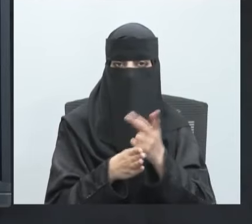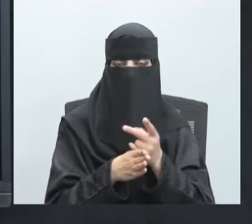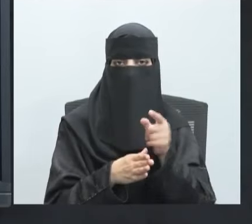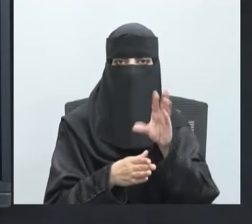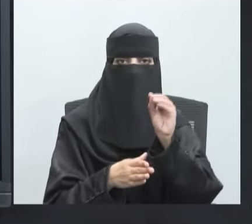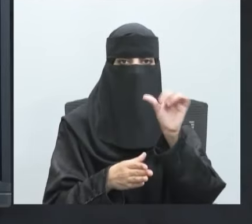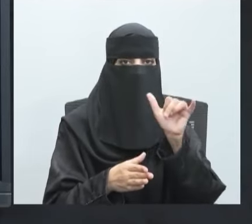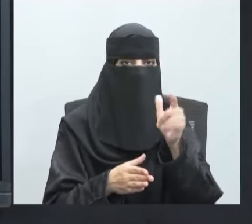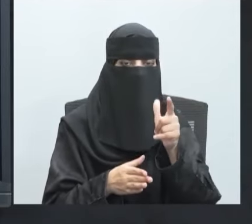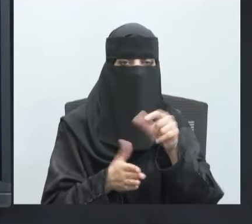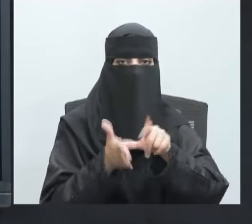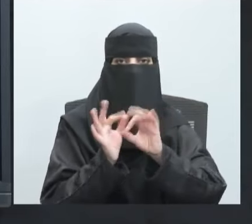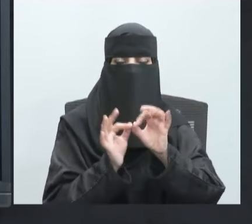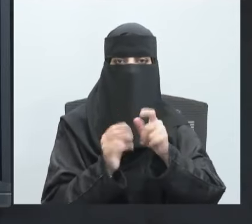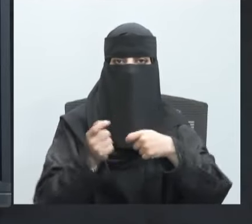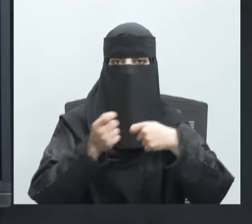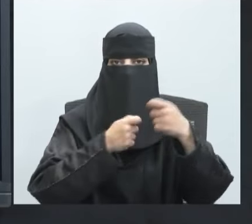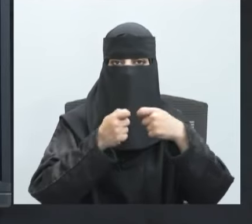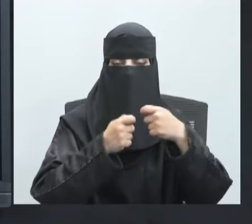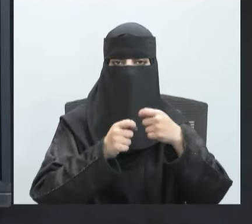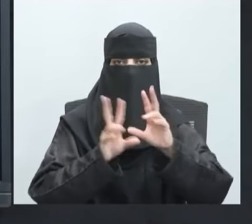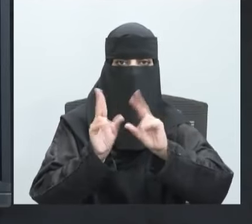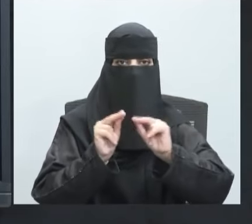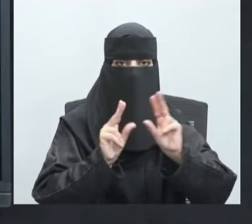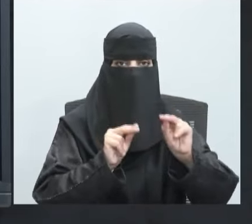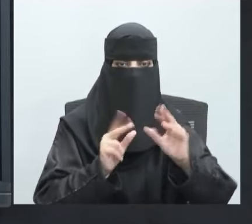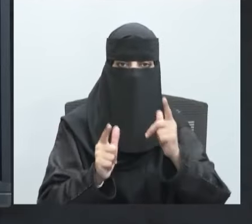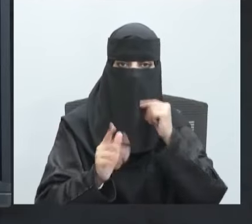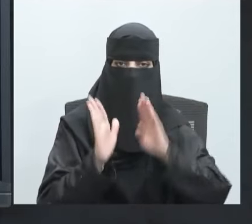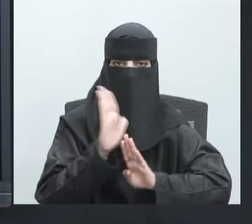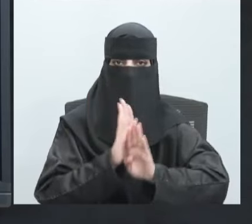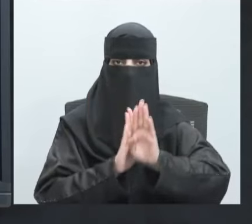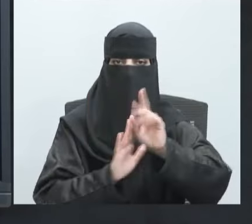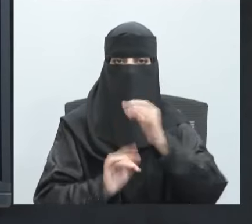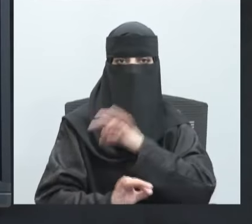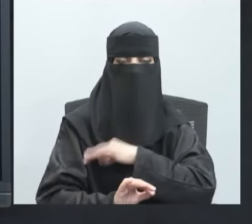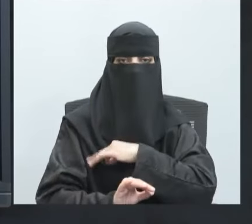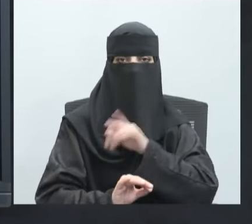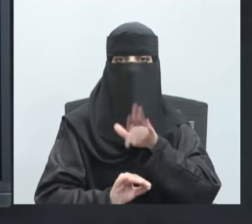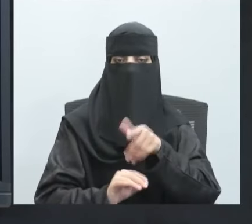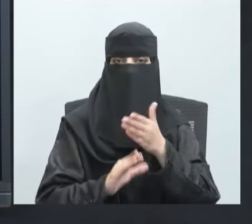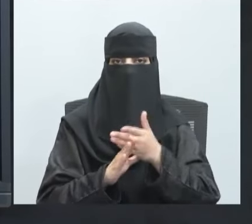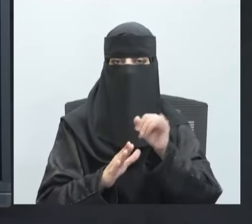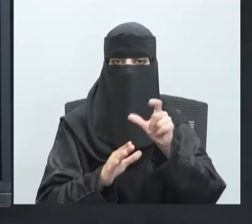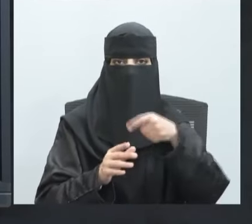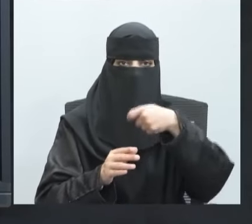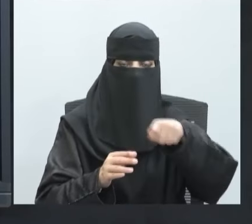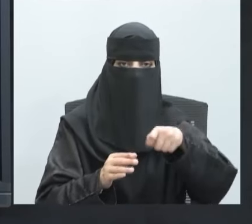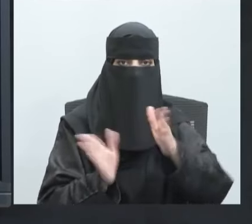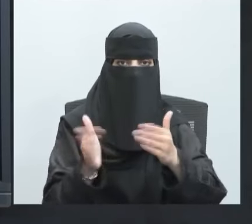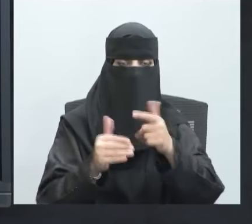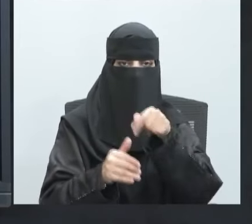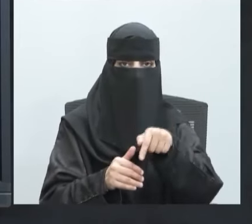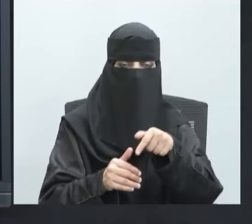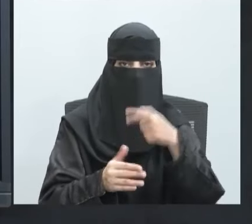وهي استراتيجيه الاقتصاد المثلى وذكرنا هو تحقيق اكبر فائده من شراء تلك المنتجات